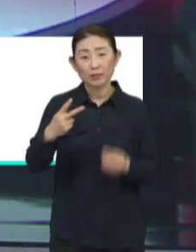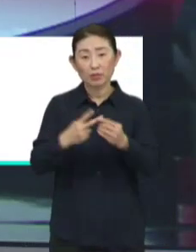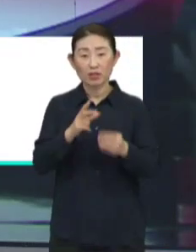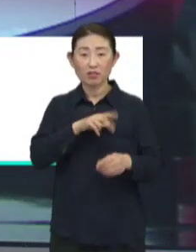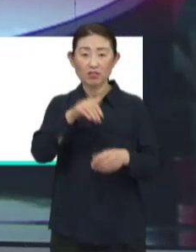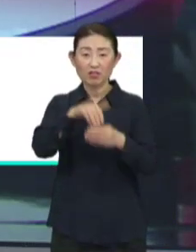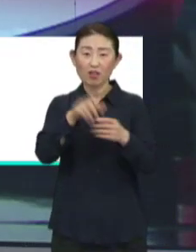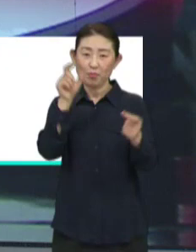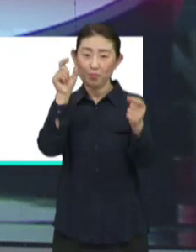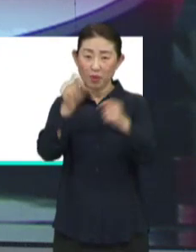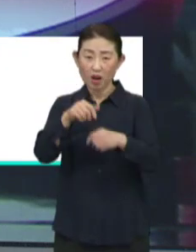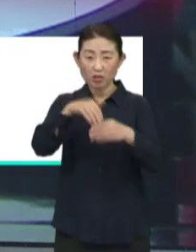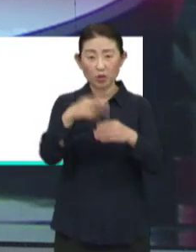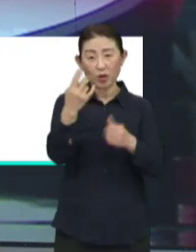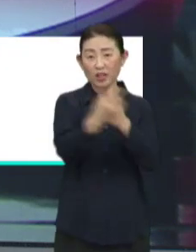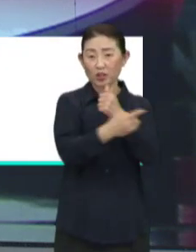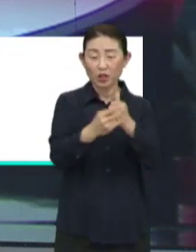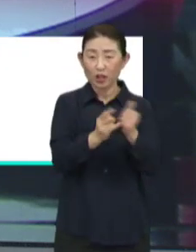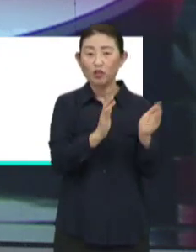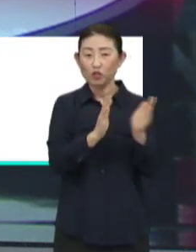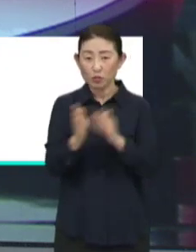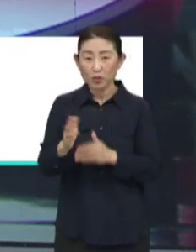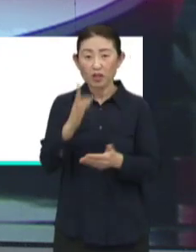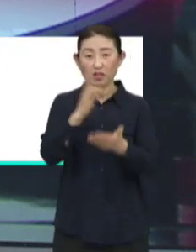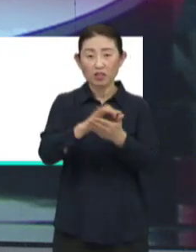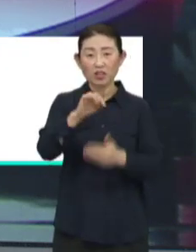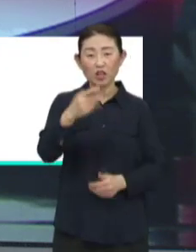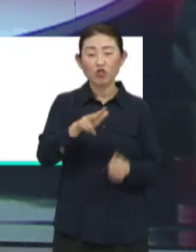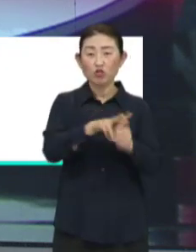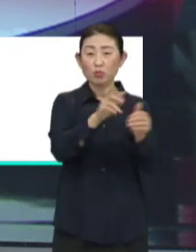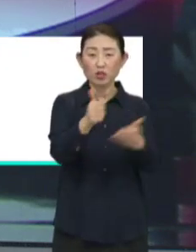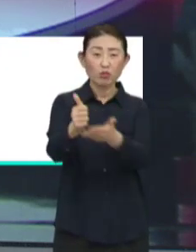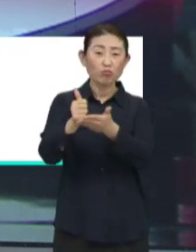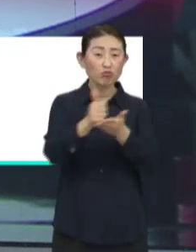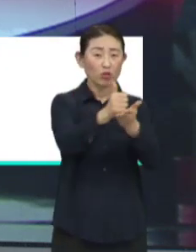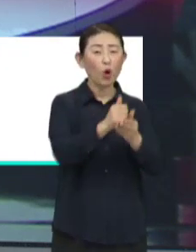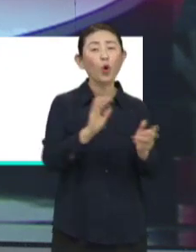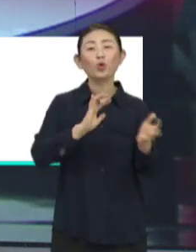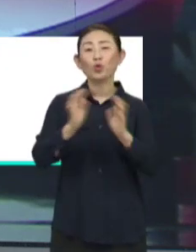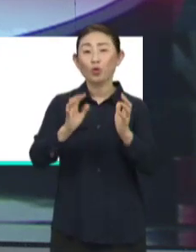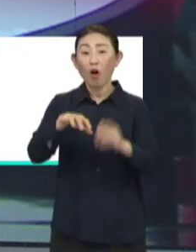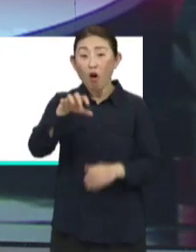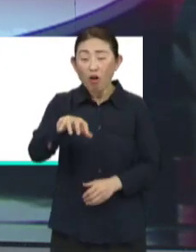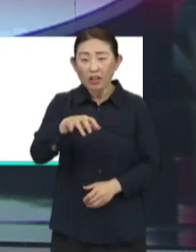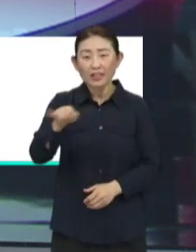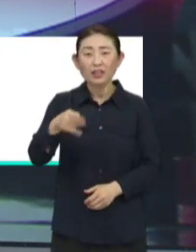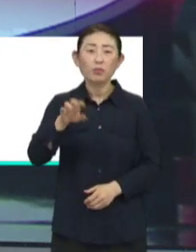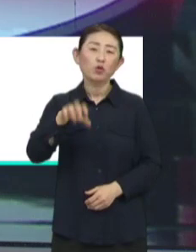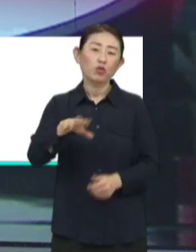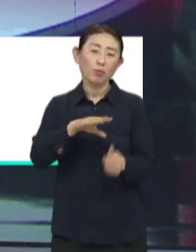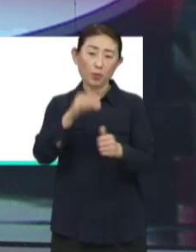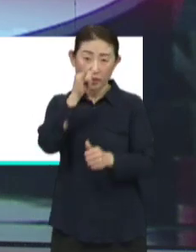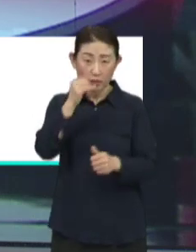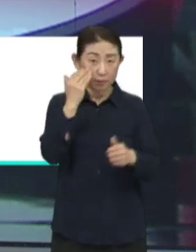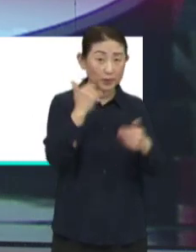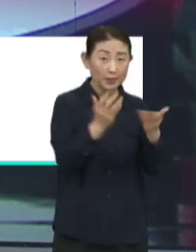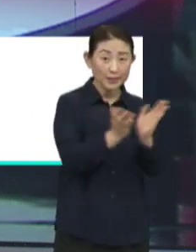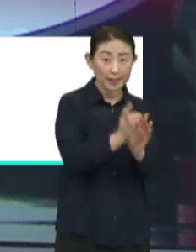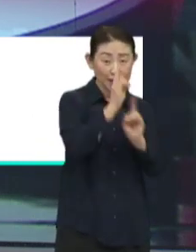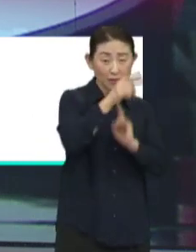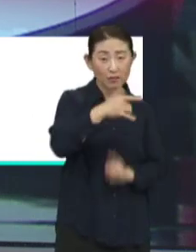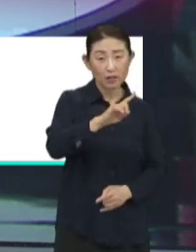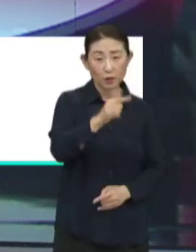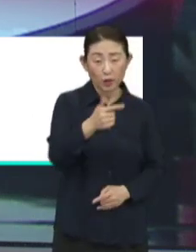22대 총선을 앞두고 선관위가 주관하는 천안을 후보자 토론회가 TJB에서 열렸습니다. 더불어민주당 이재관